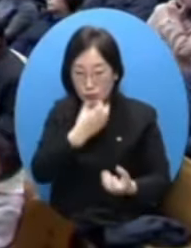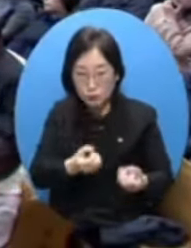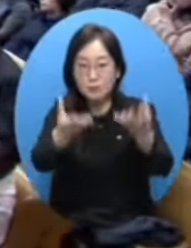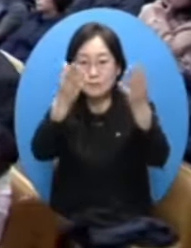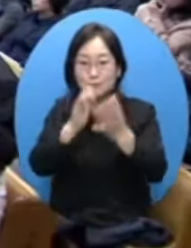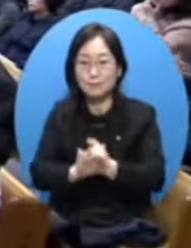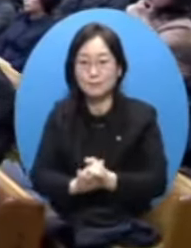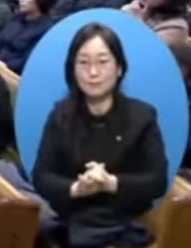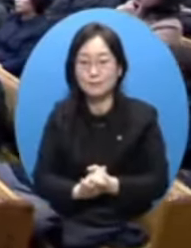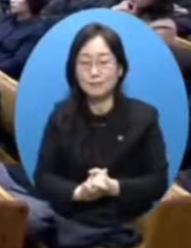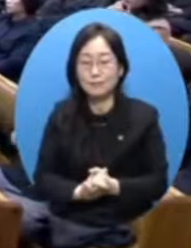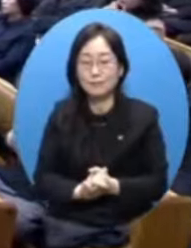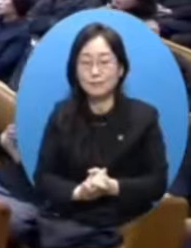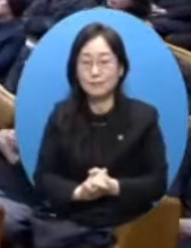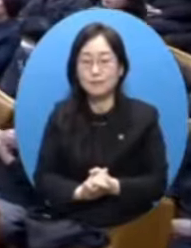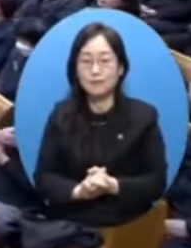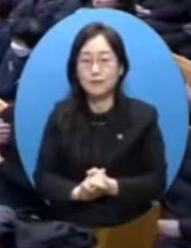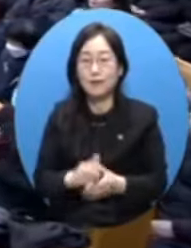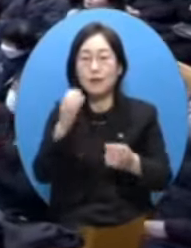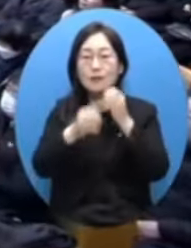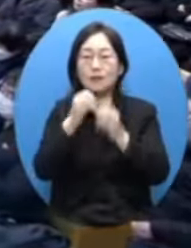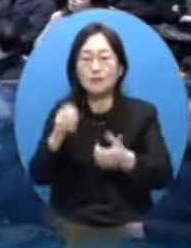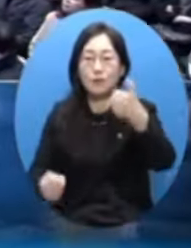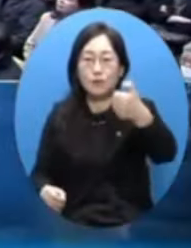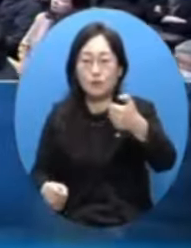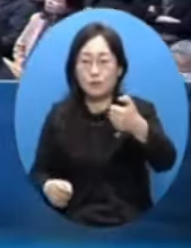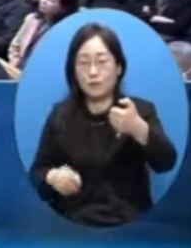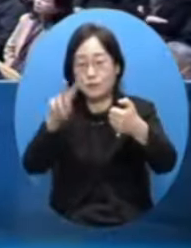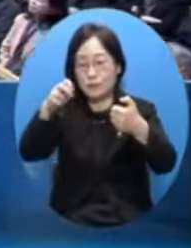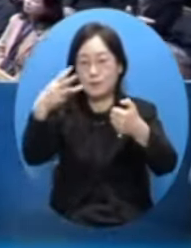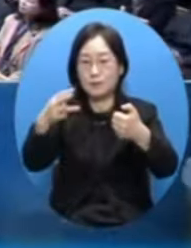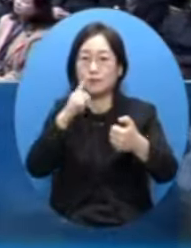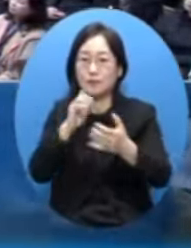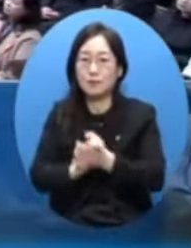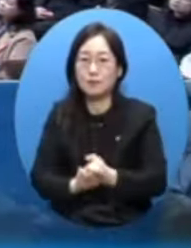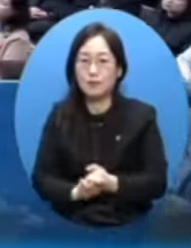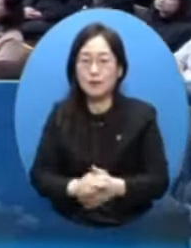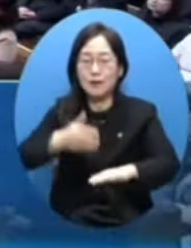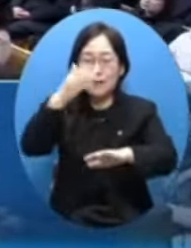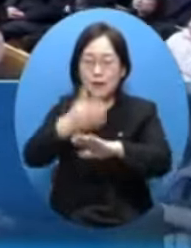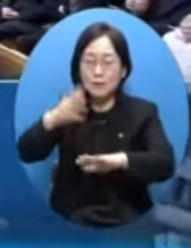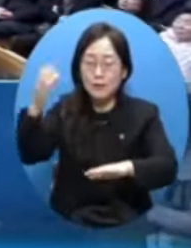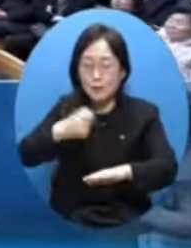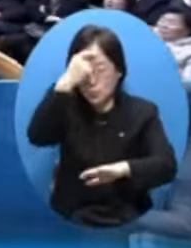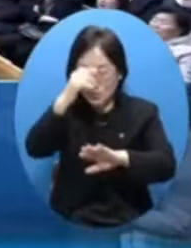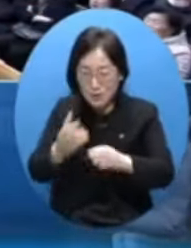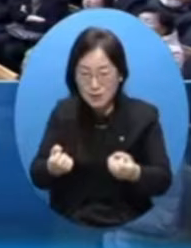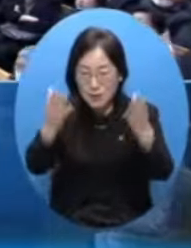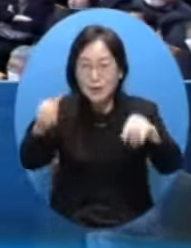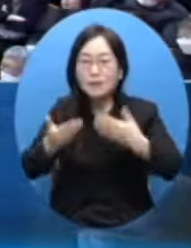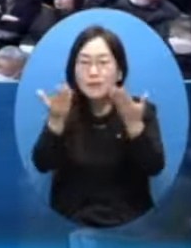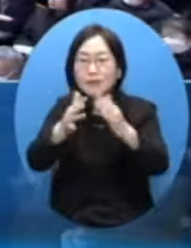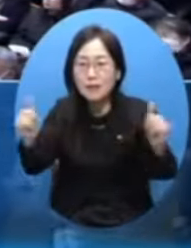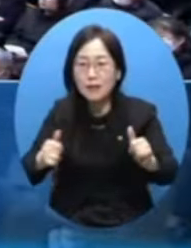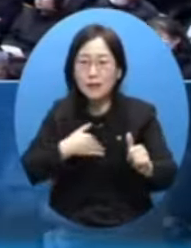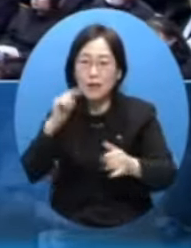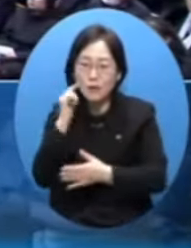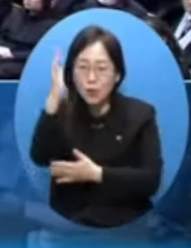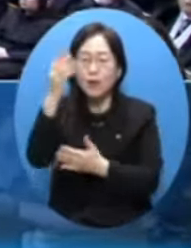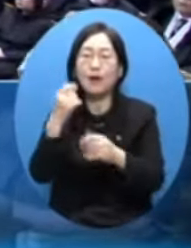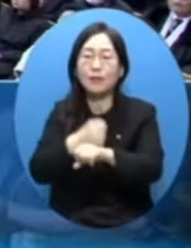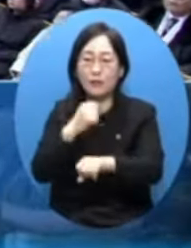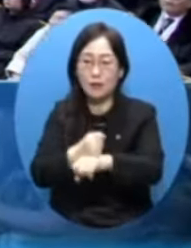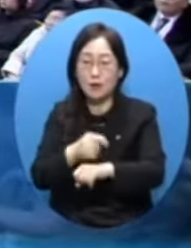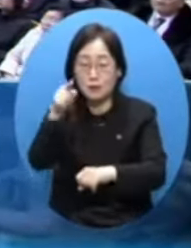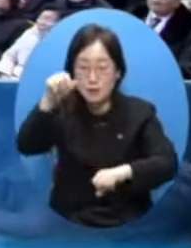축원합니다. 그래서 시편 50편 23절은 이와 같이 고백합니다. 감사로 제사를 드린 자가 나를 영화롭게 하나니